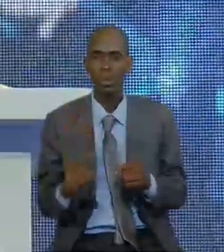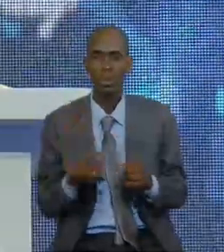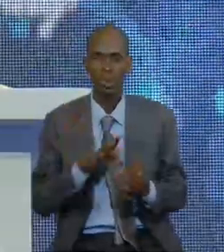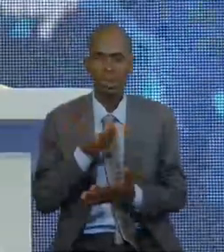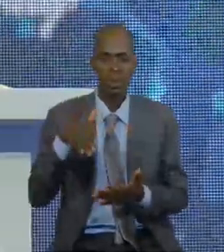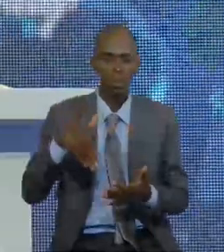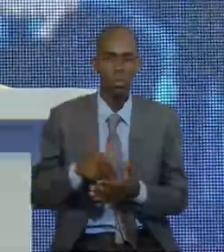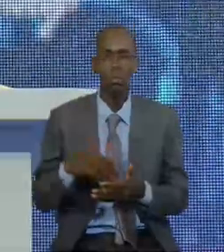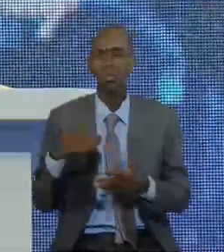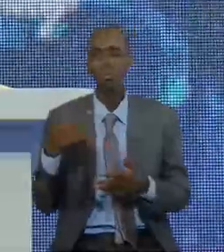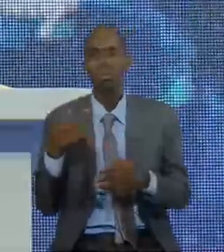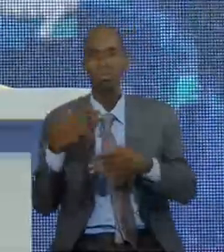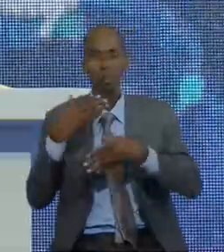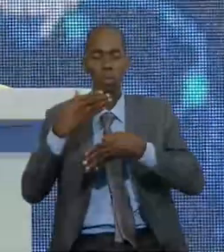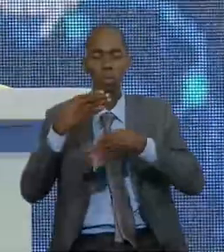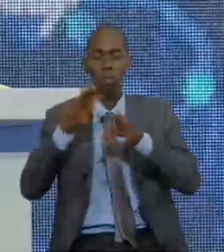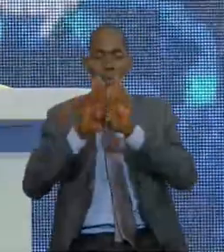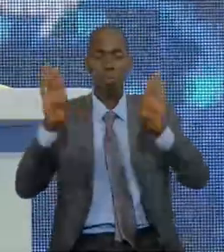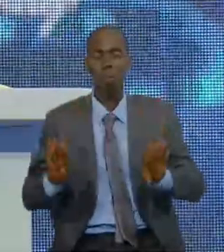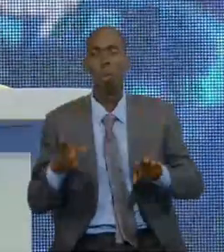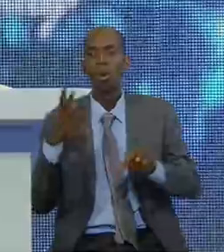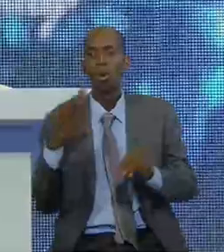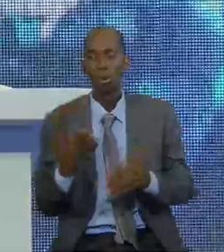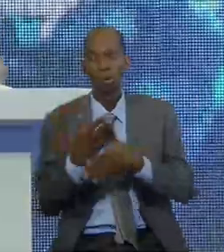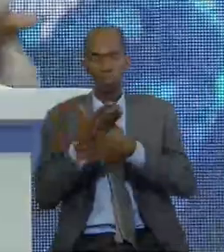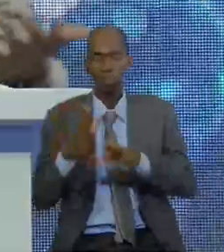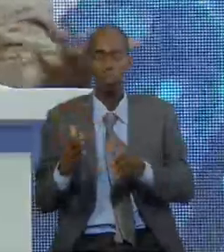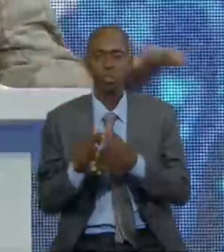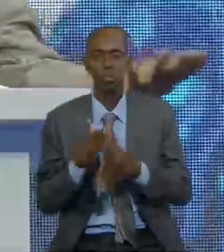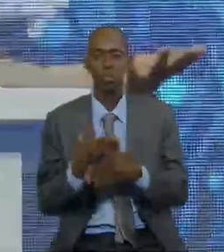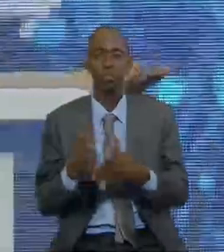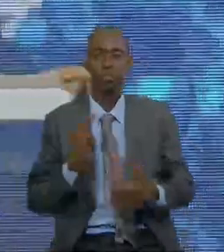et qui a renversé le mur de séparation limitée